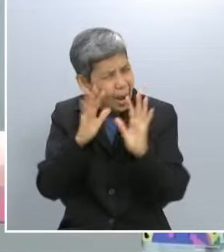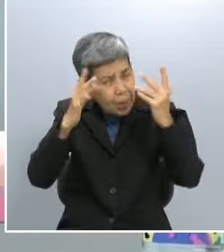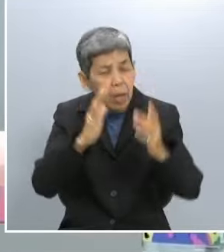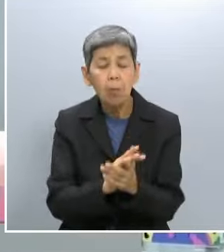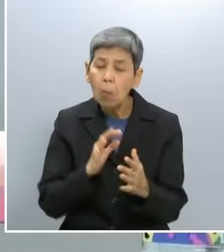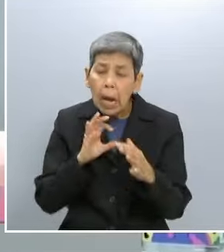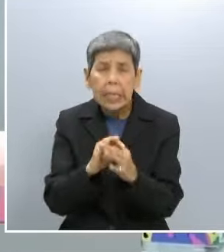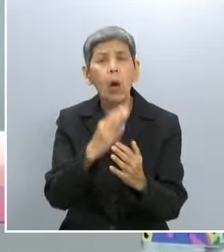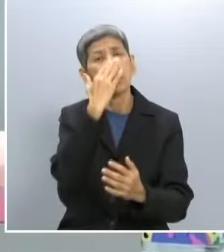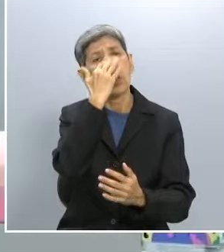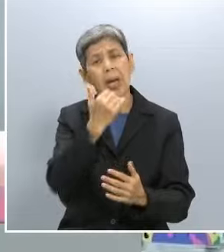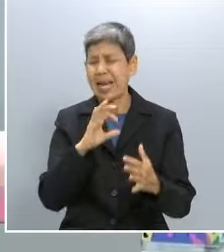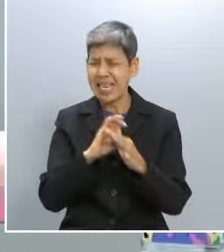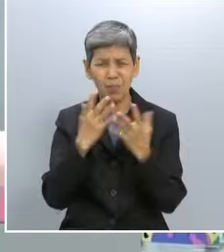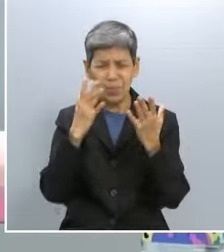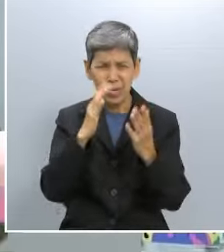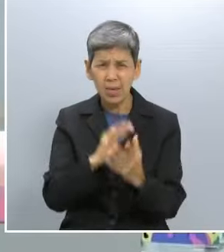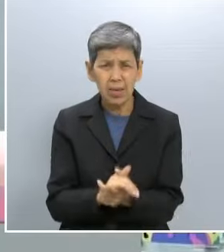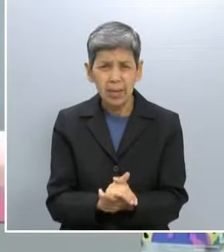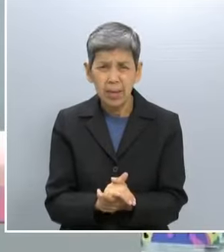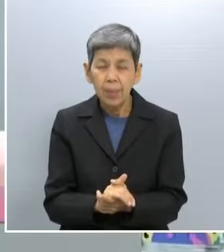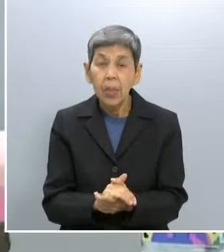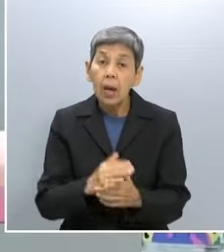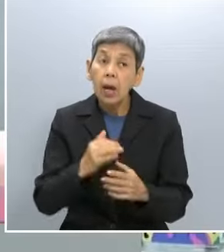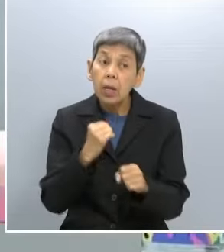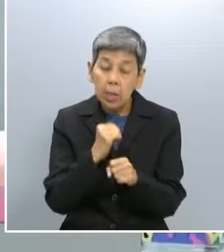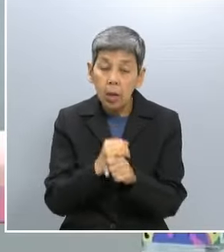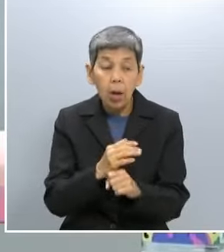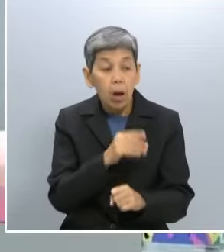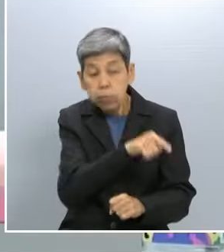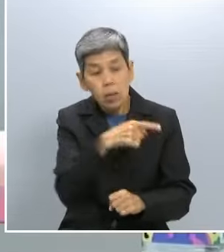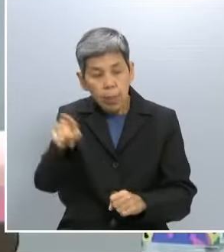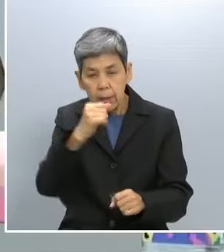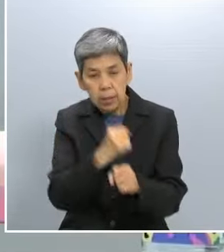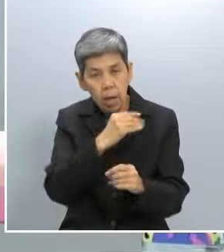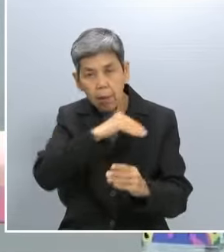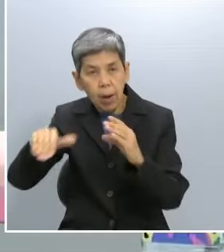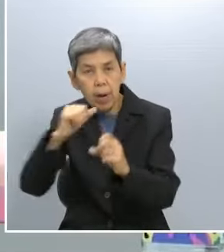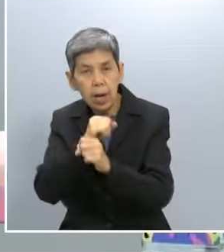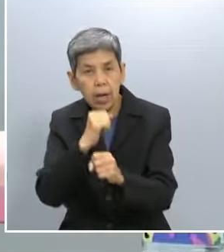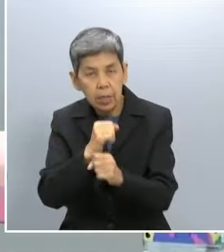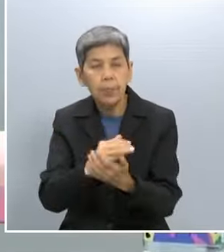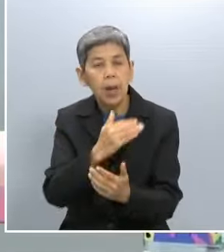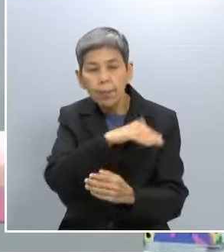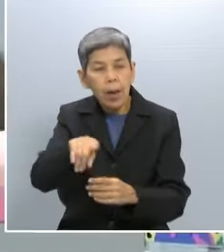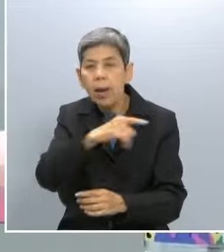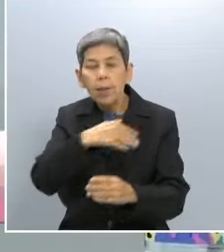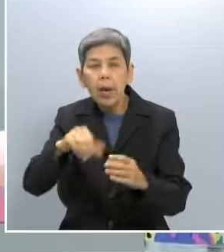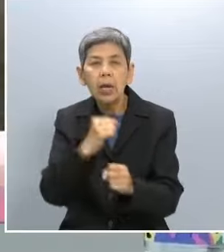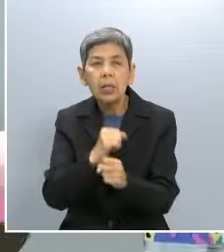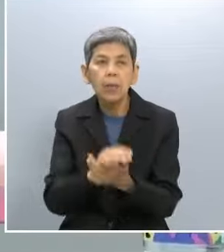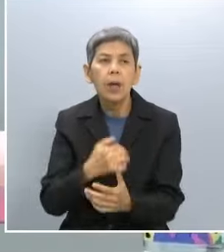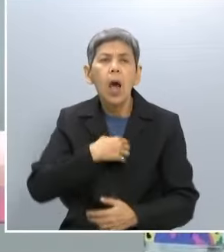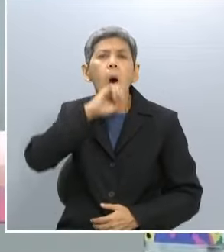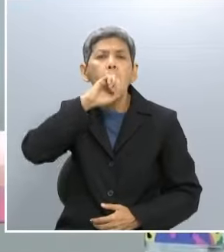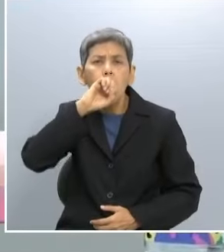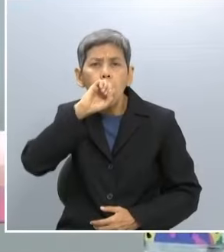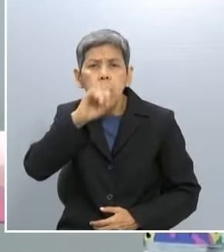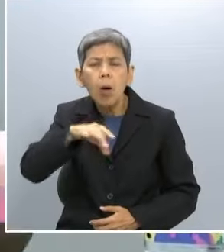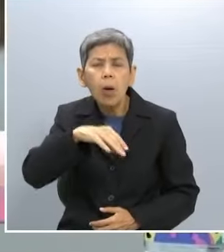ว็บพนันได้ยังไงโอนเงินให้ลูกน้องไปโอนให้คิดจะไปโอนอยู่ๆจะไปบอกเขาว่าเอ้ย